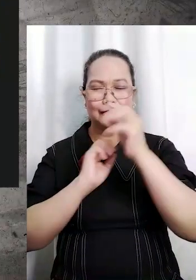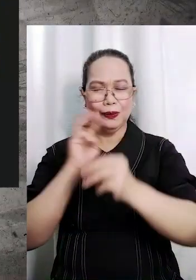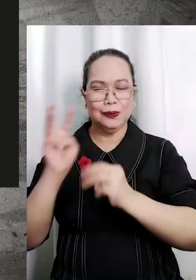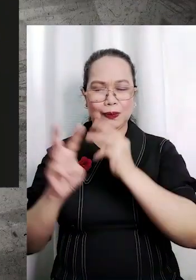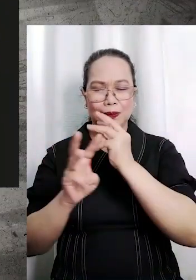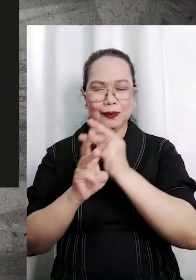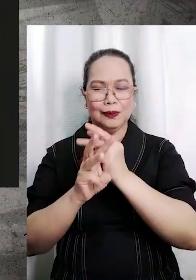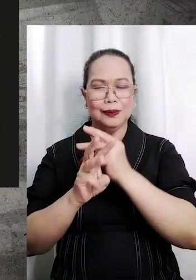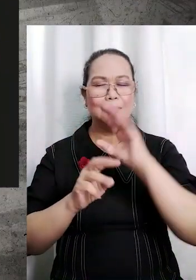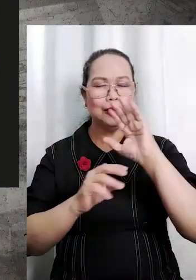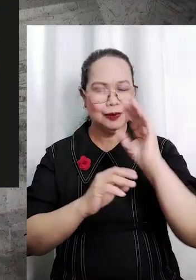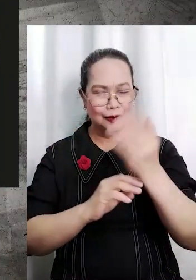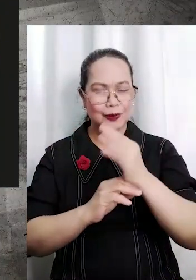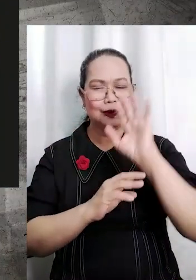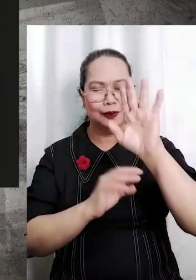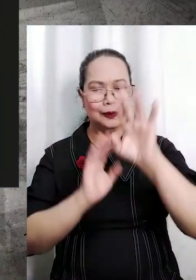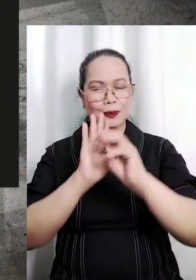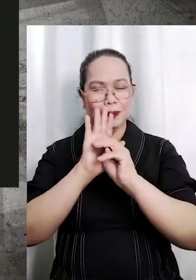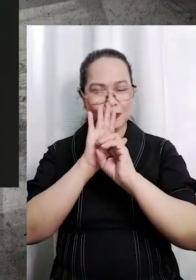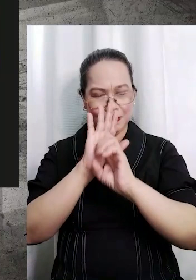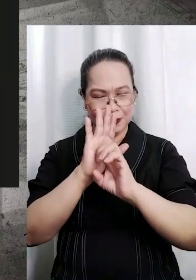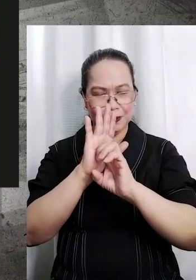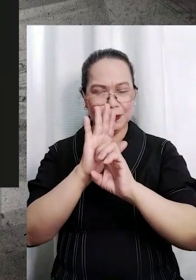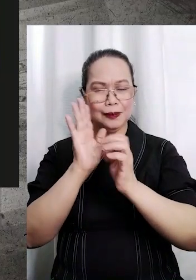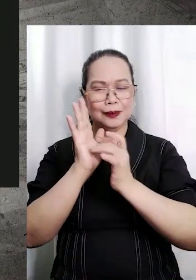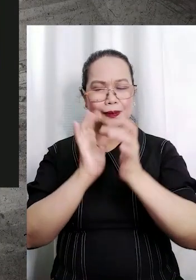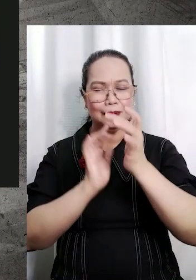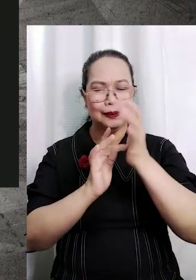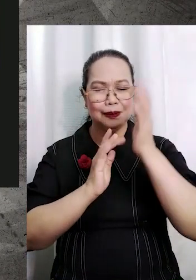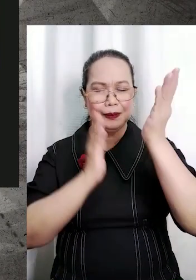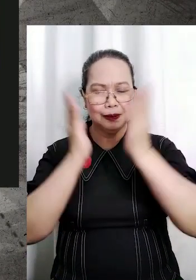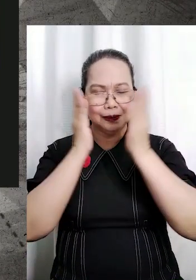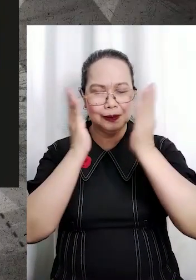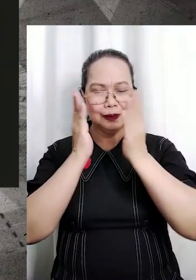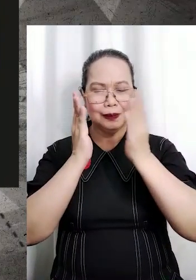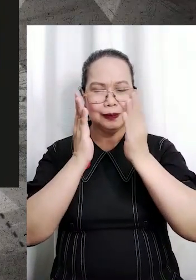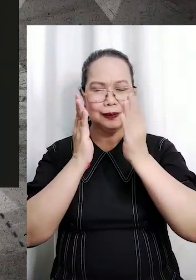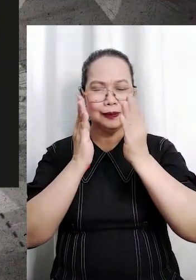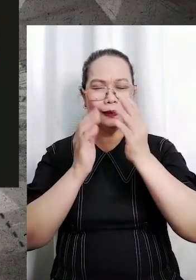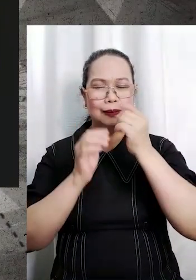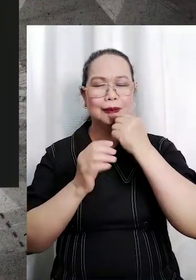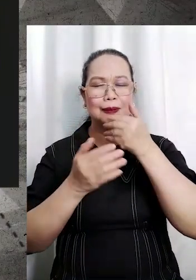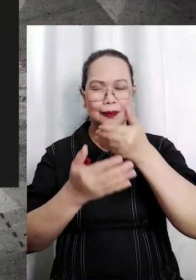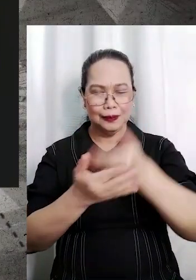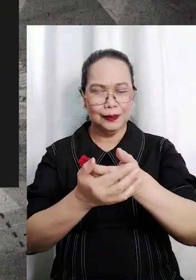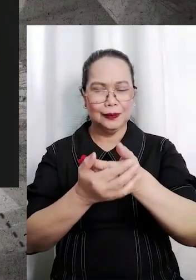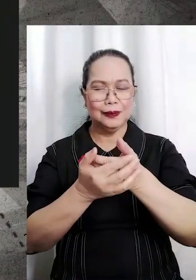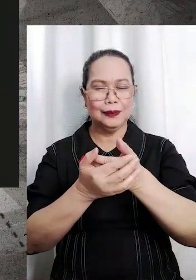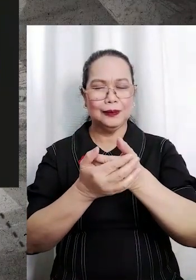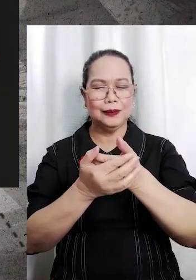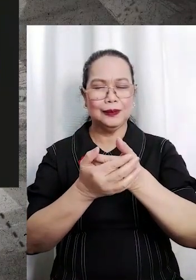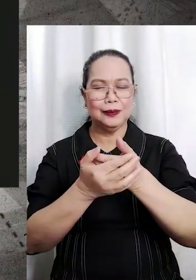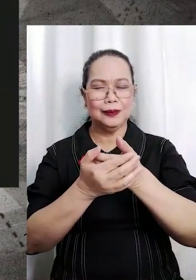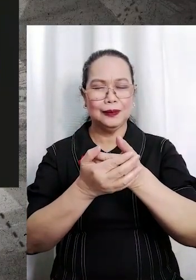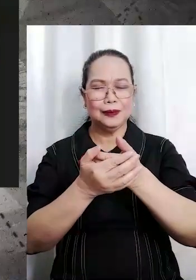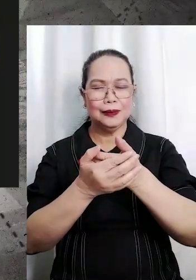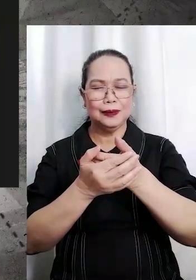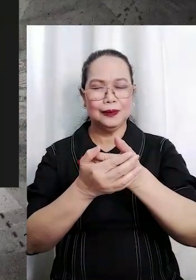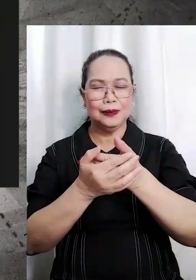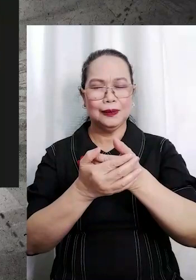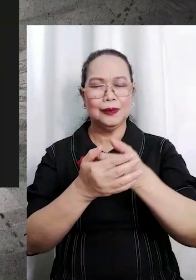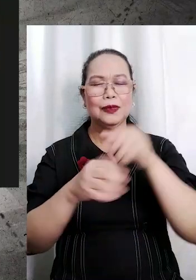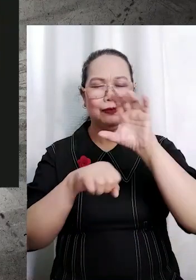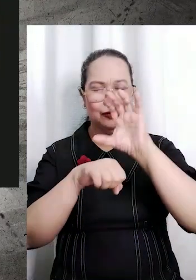lider ng mundo, na katulad ng inyong halimbawa, Panginoon, na kayo ay naglilingkod sa ikabubuti